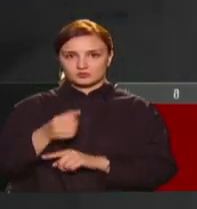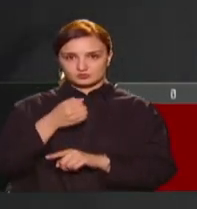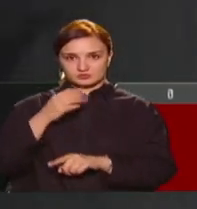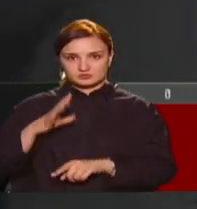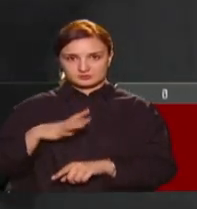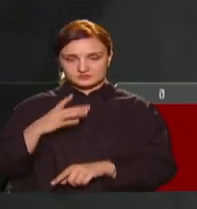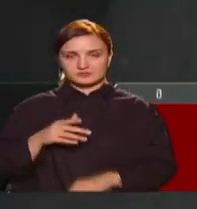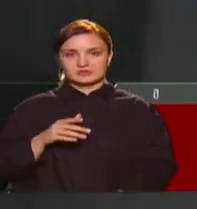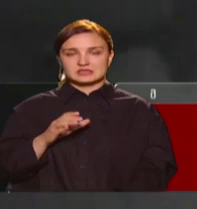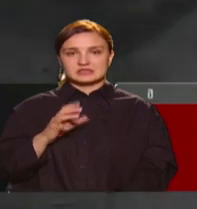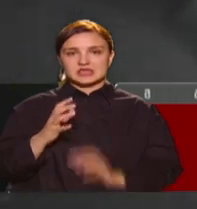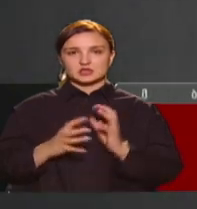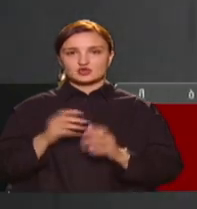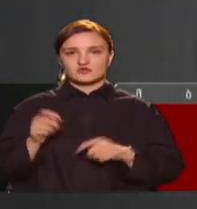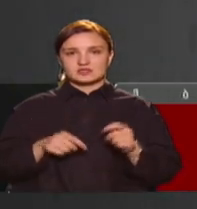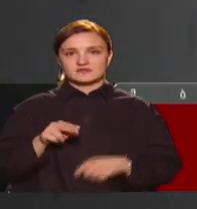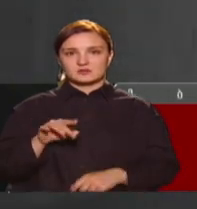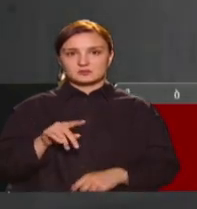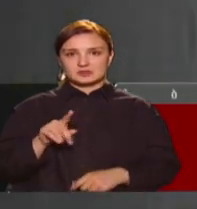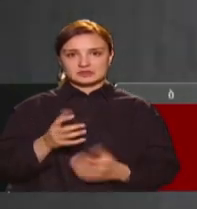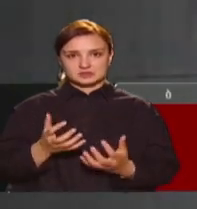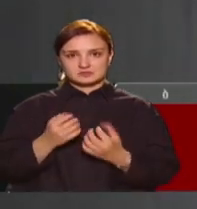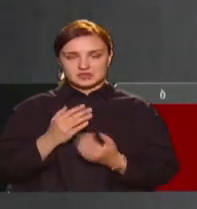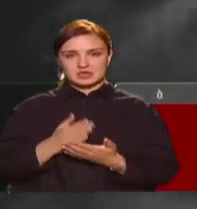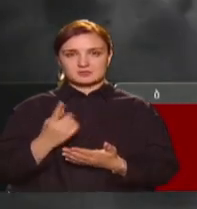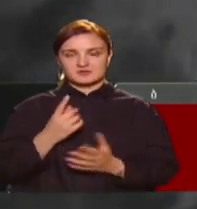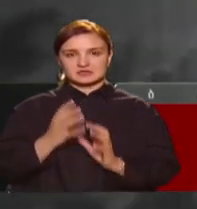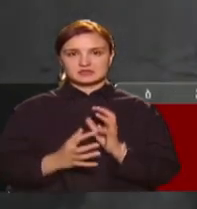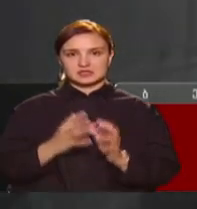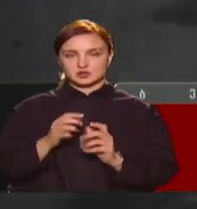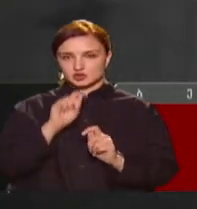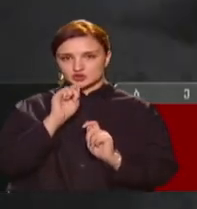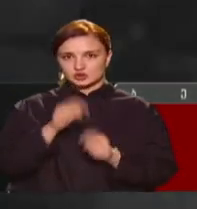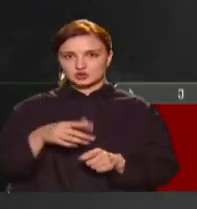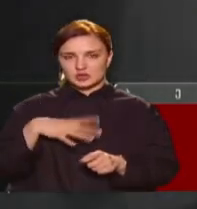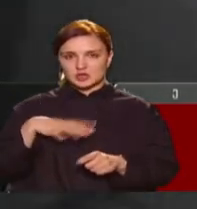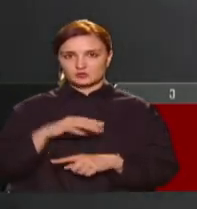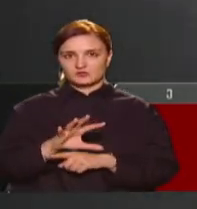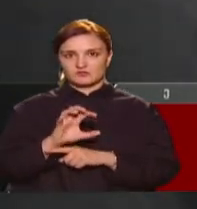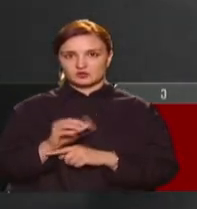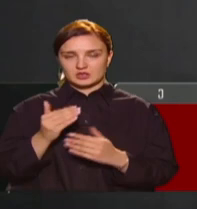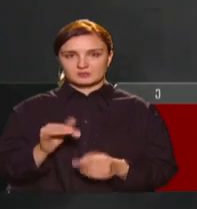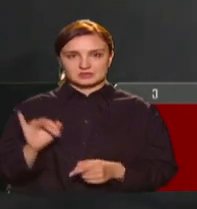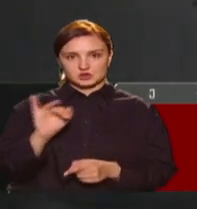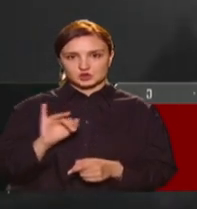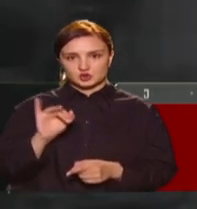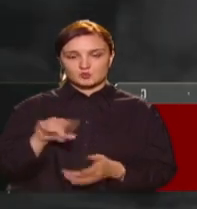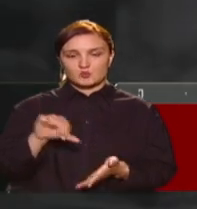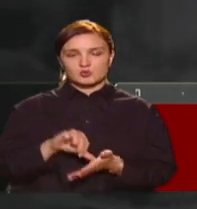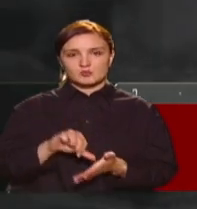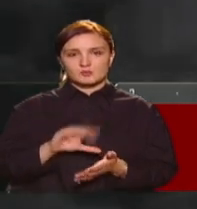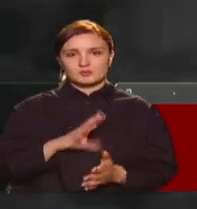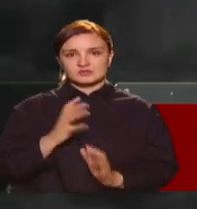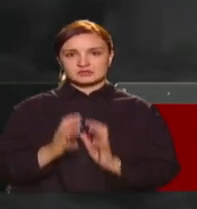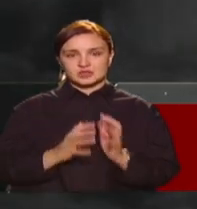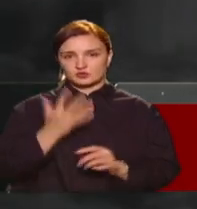კივენის საერთაშორისო ფესტივალის პრიზი მიიღო, რომელიც არის პირველი საერთაშორისო ჯილდო ქართული ფოტოგრაფიის ისტორიაში. მონაწილეობდა